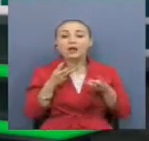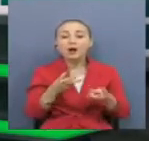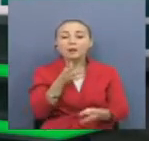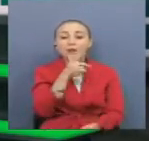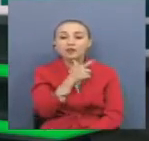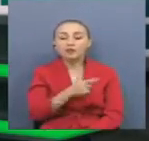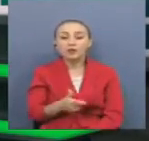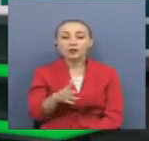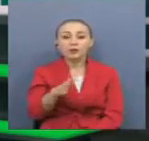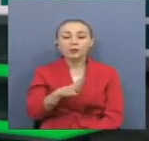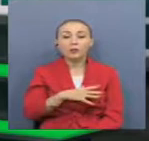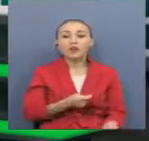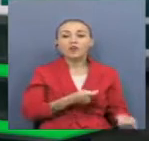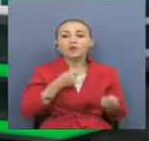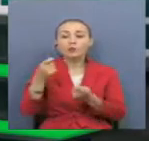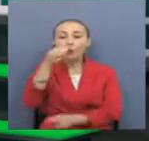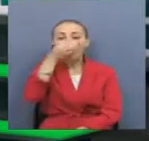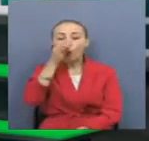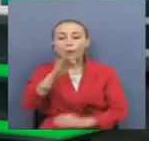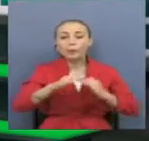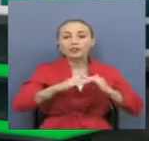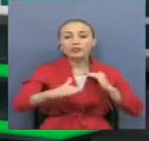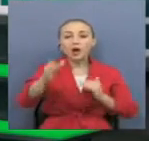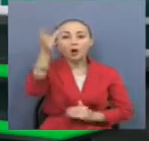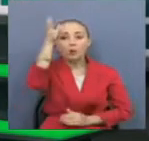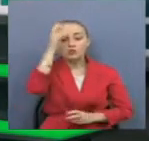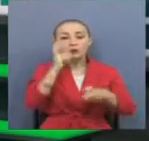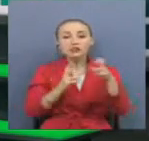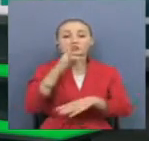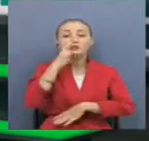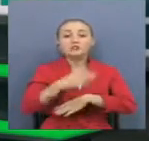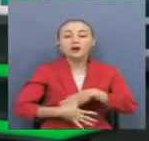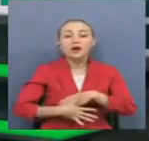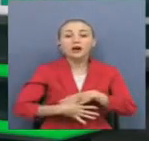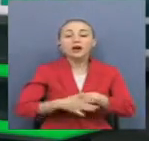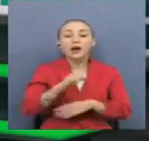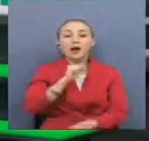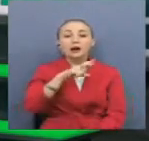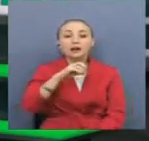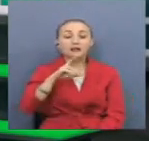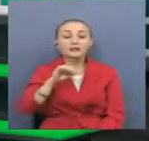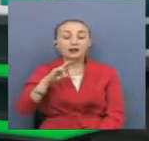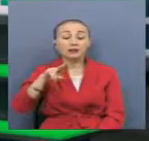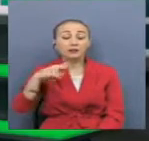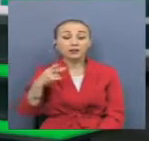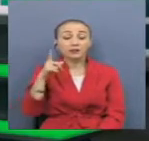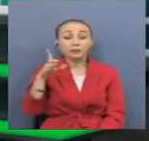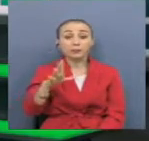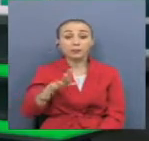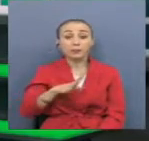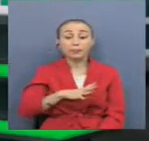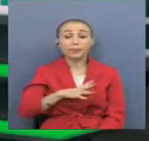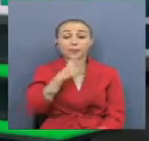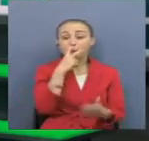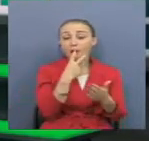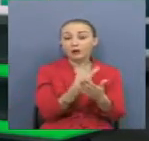Ермек Маржықбаев Бараев атындағы астық шаруашылығы ғылыми өндірістік орталығының тәжірибе жүргізіп жатқан егіс басында болды.